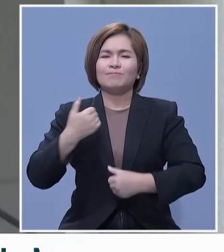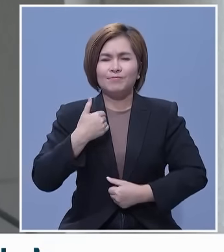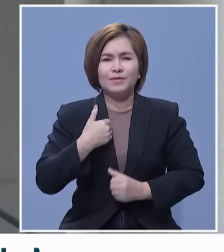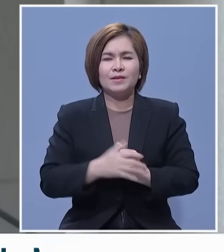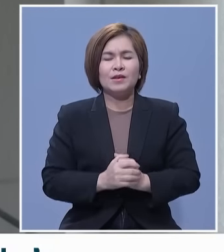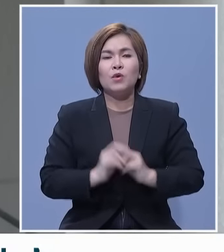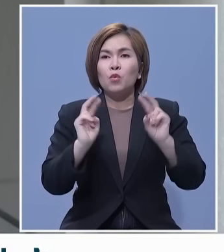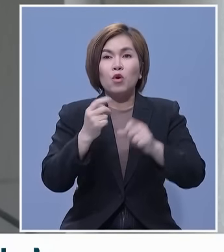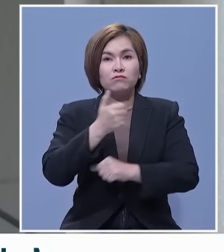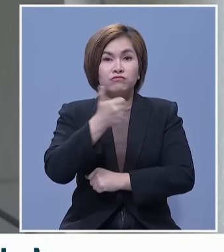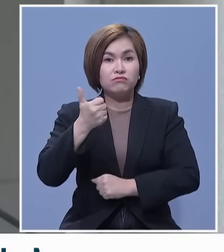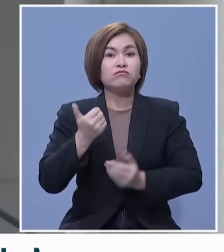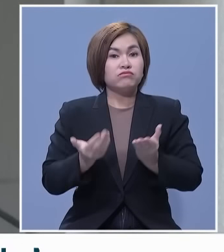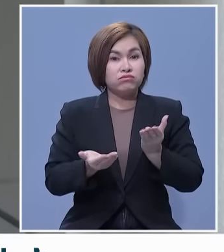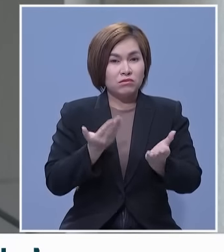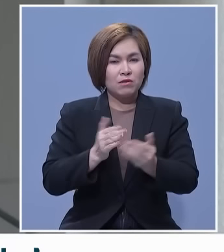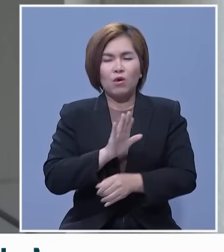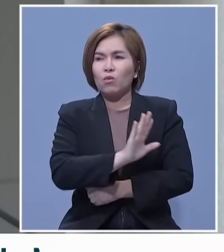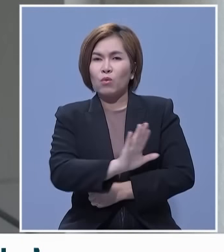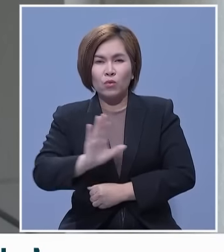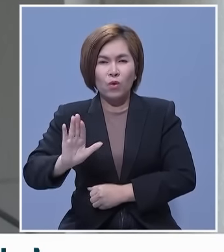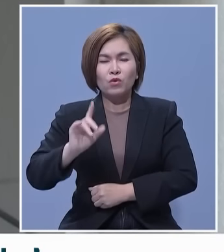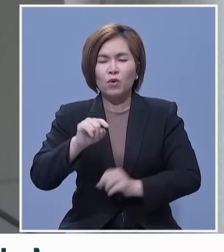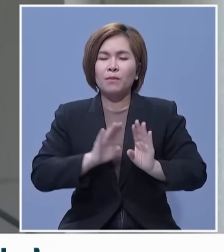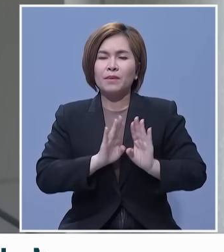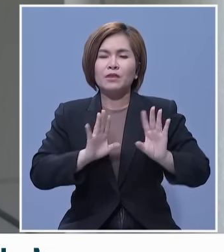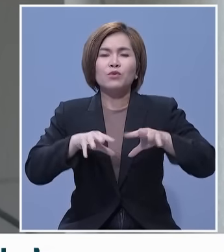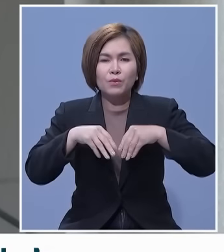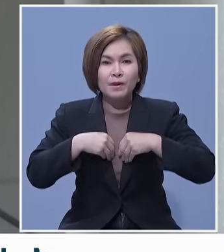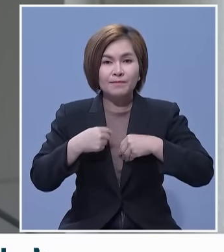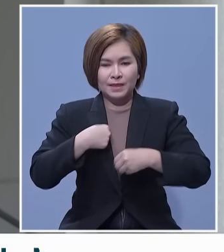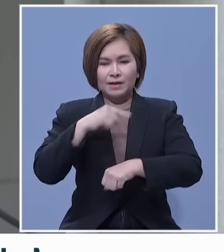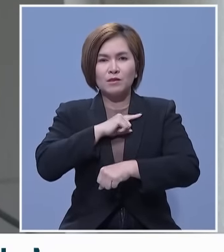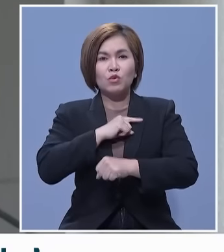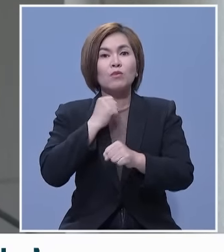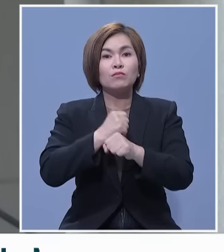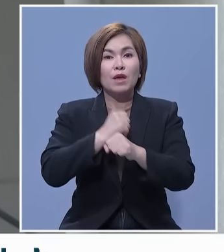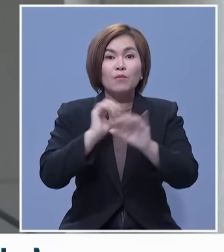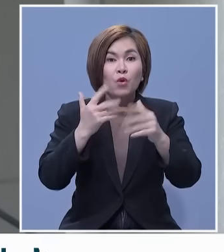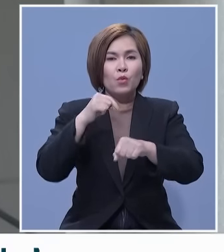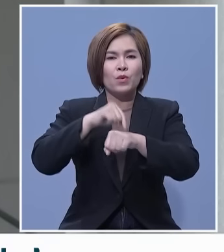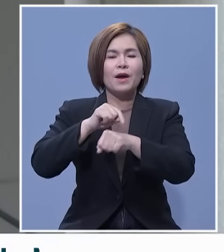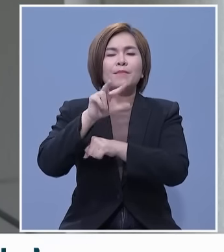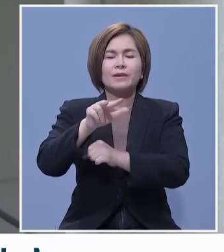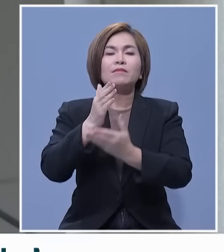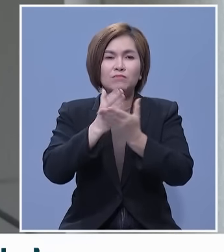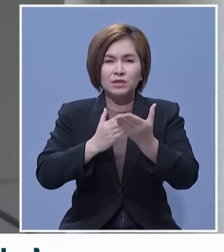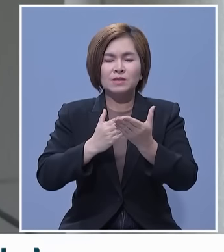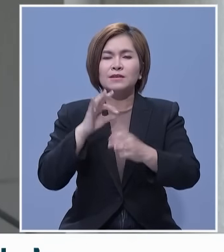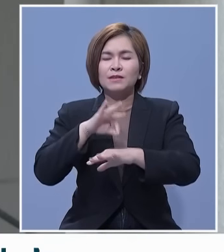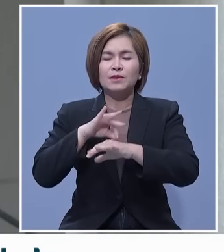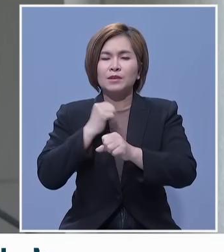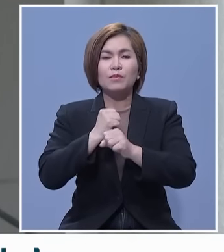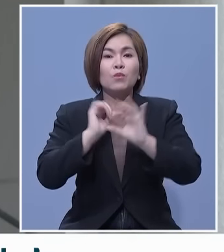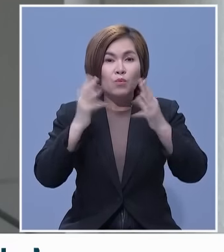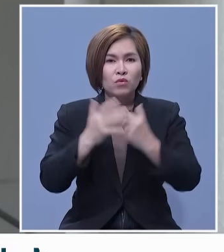อื่นๆนะครับแล้วแต่อันนี้เราต้องยอมรับว่าเราหมดหน้าที่ไปแล้วมาตอน 3:30 วันนี้นะครับ ท่านนายกคะ ที่มันเดินม